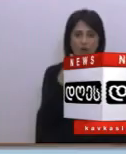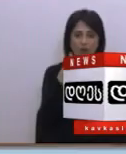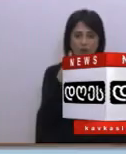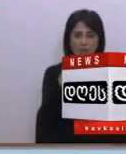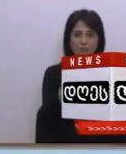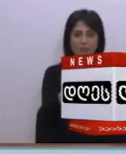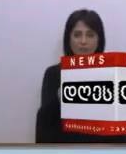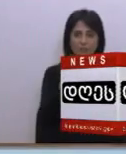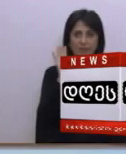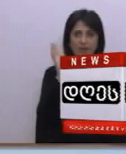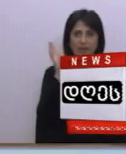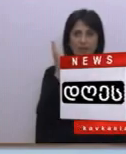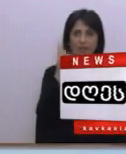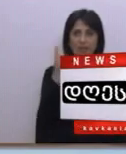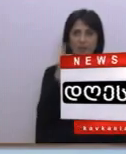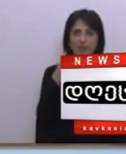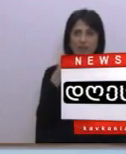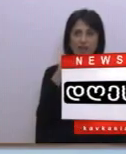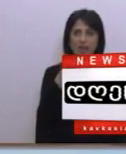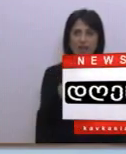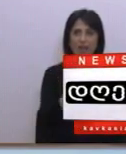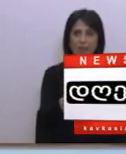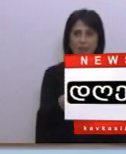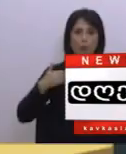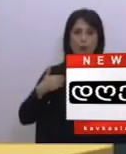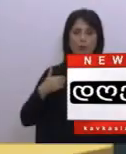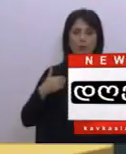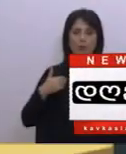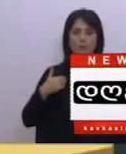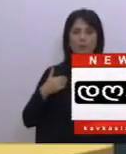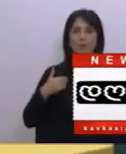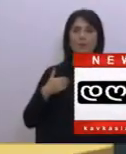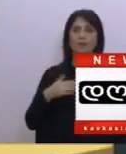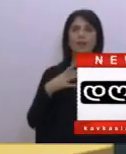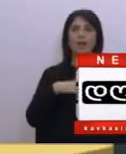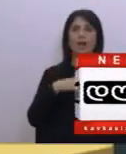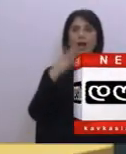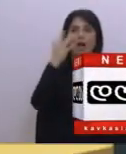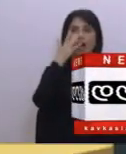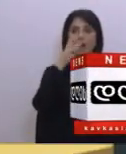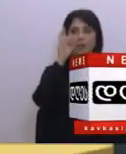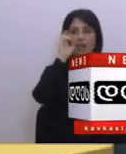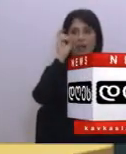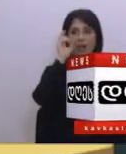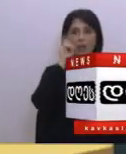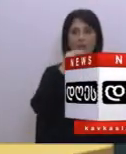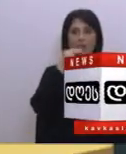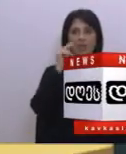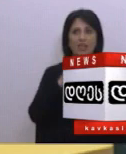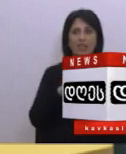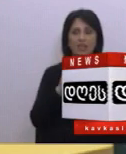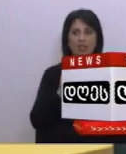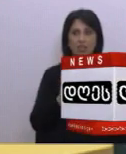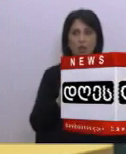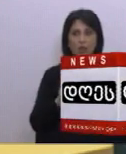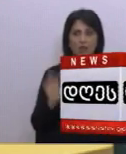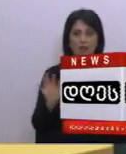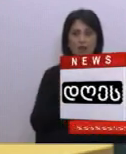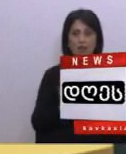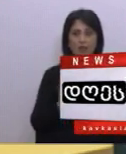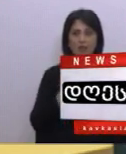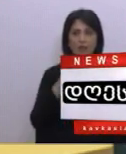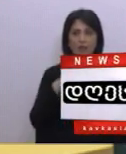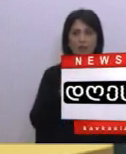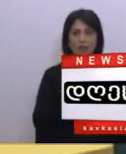Portis Proiectis Dasrulebas, de Anakli și Pirveli Gemebis Mirebas. Cartul Otsnebis Khali Supleba, Dana Shaulebrevi, Kmedebis